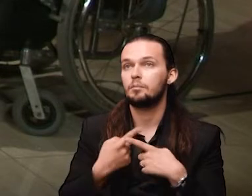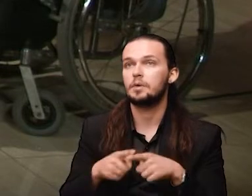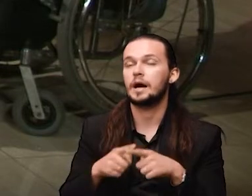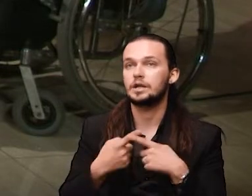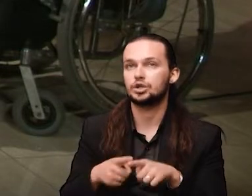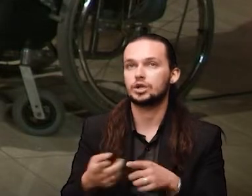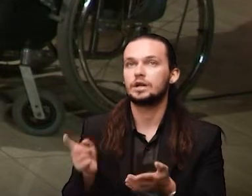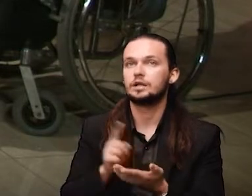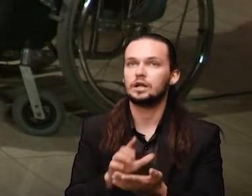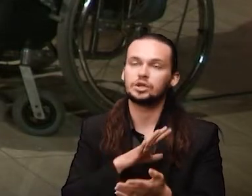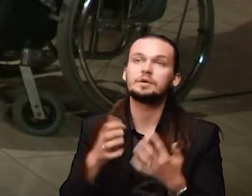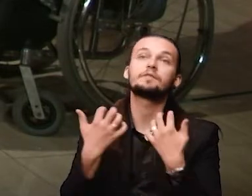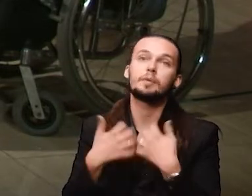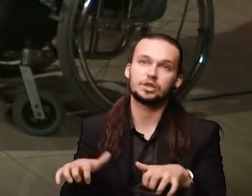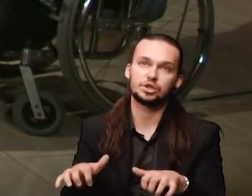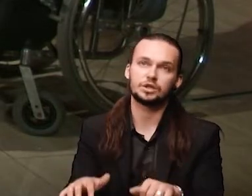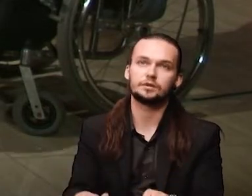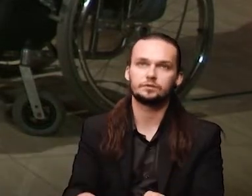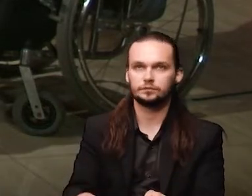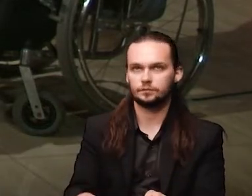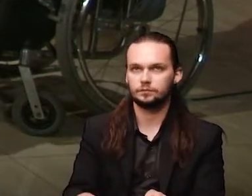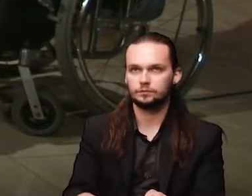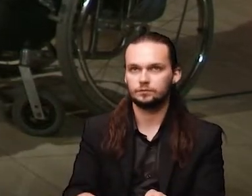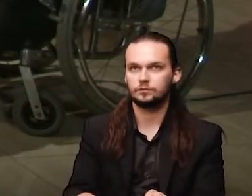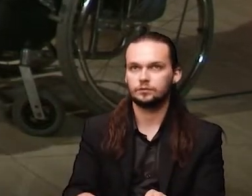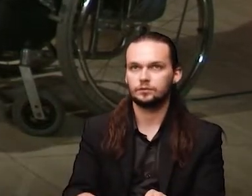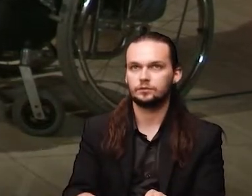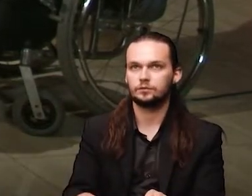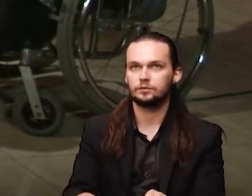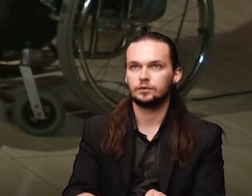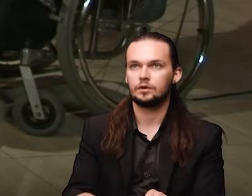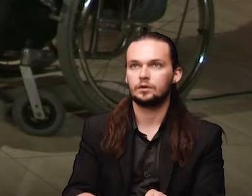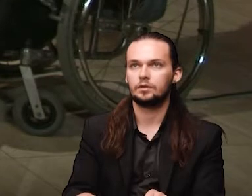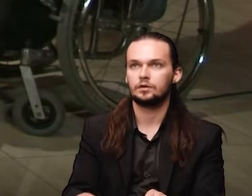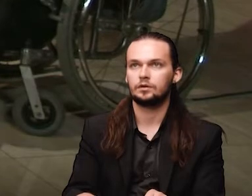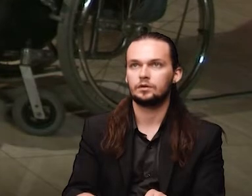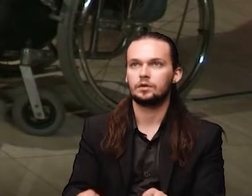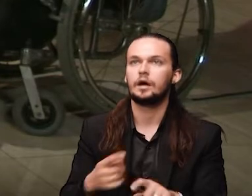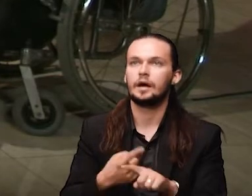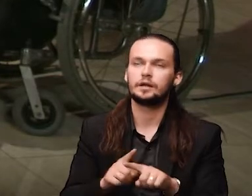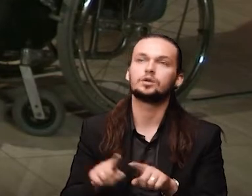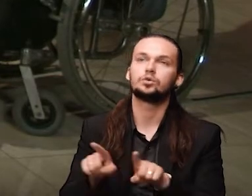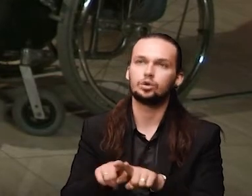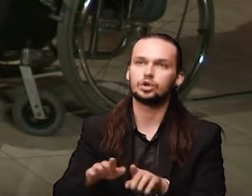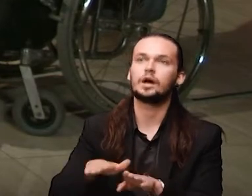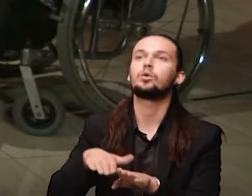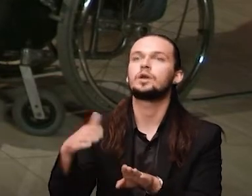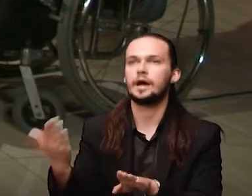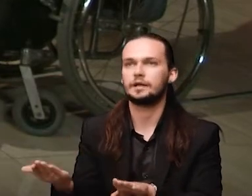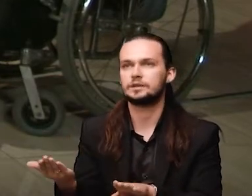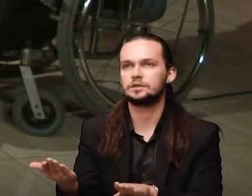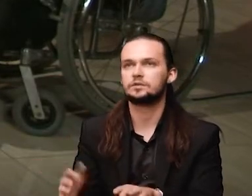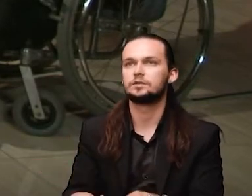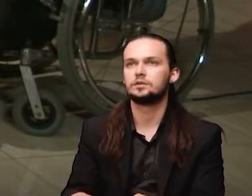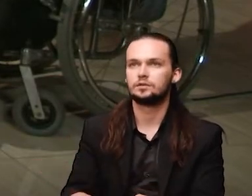автоматической. Вот за границей все автобусы подъезжают. Мало того, что он наклоняется, у него автоматически выезжает вот этот пандус. Это тоже наклоняется.